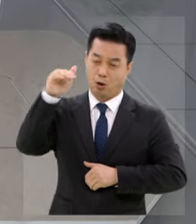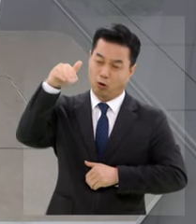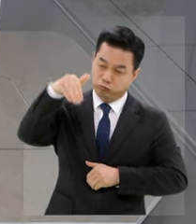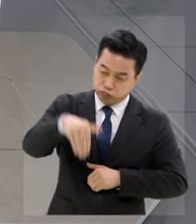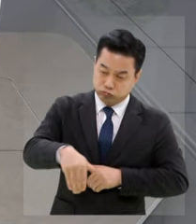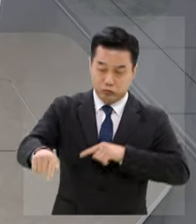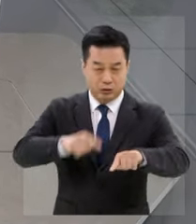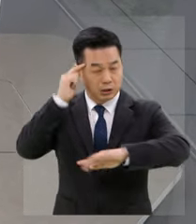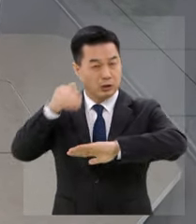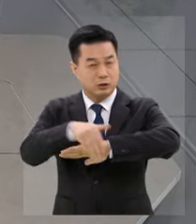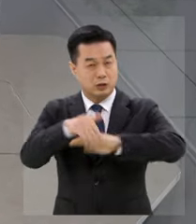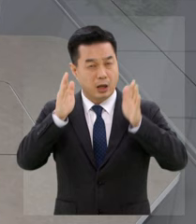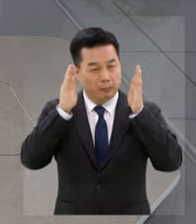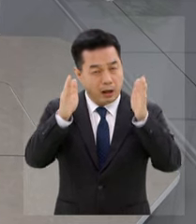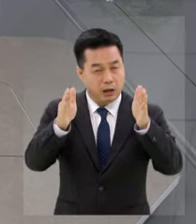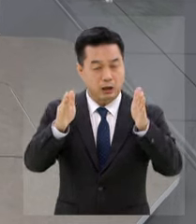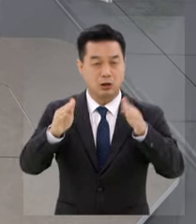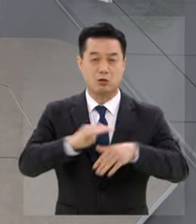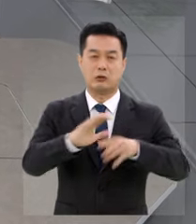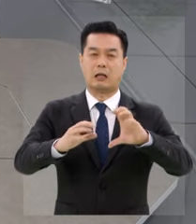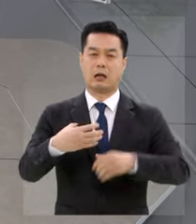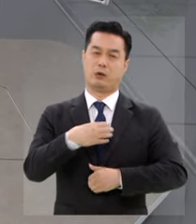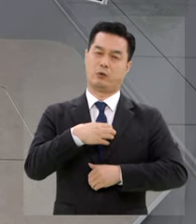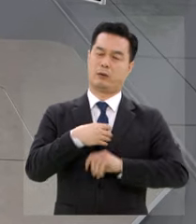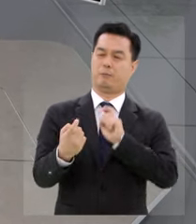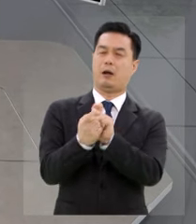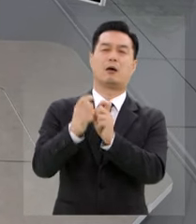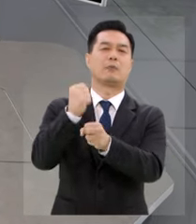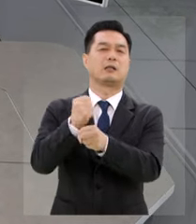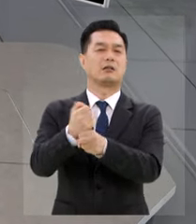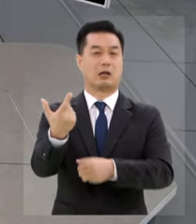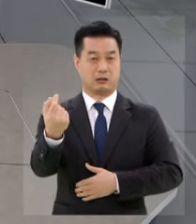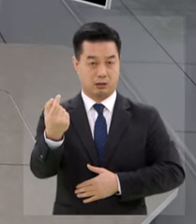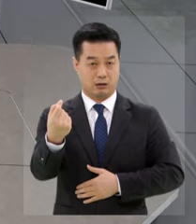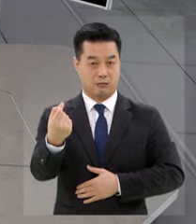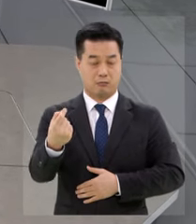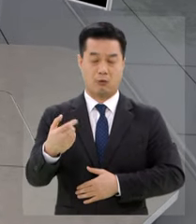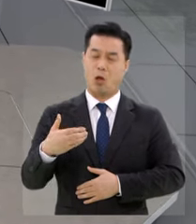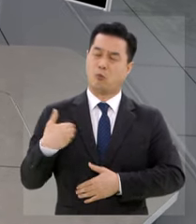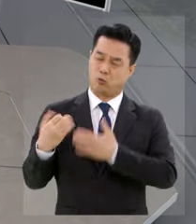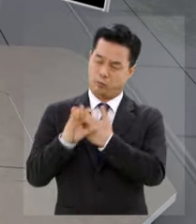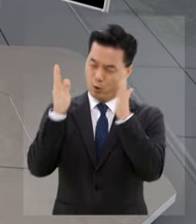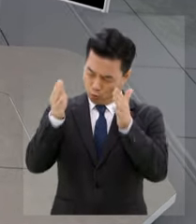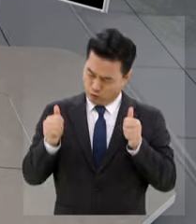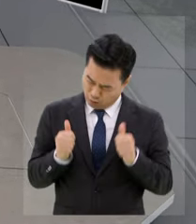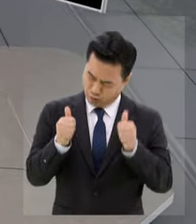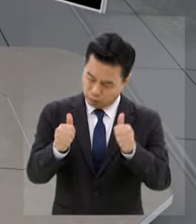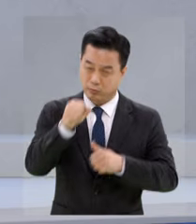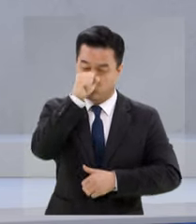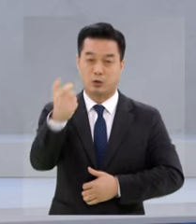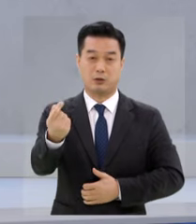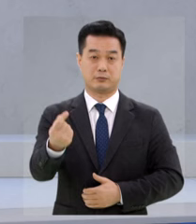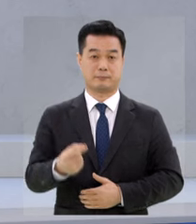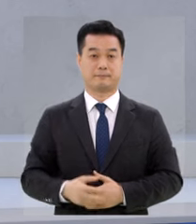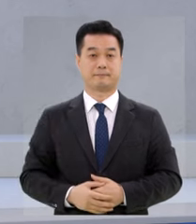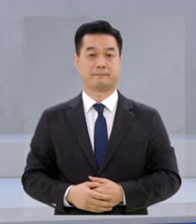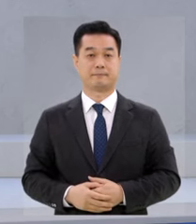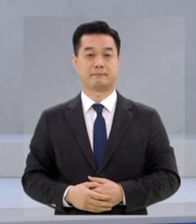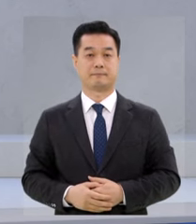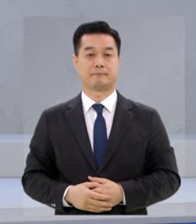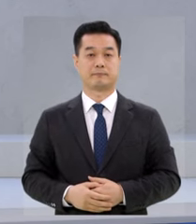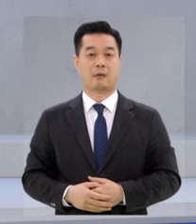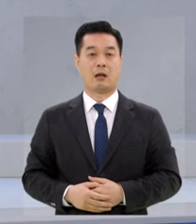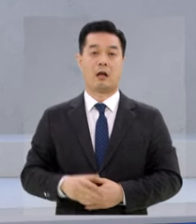대한민국을 위태롭게 하고 있습니다 모르면 공부라도 했으면 좋겠습니다